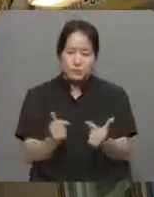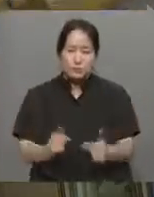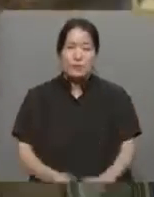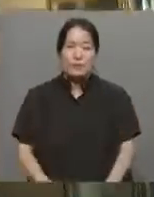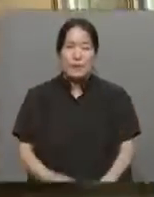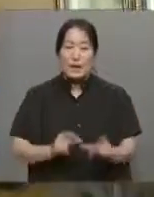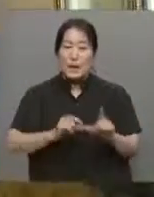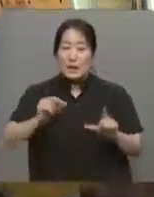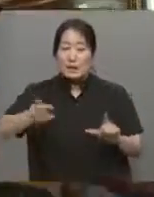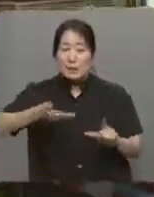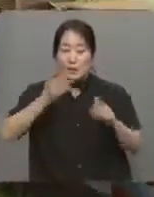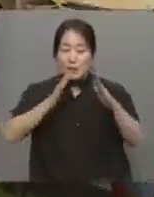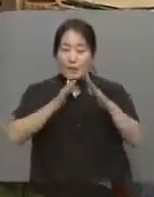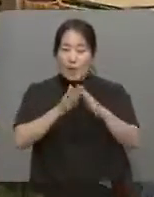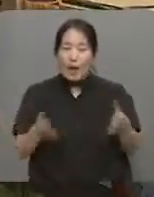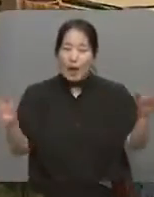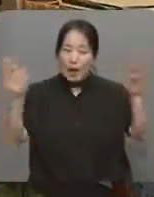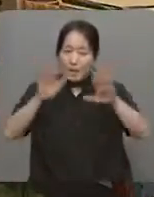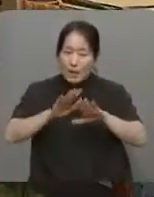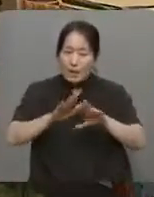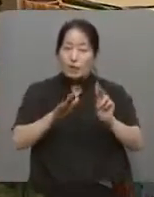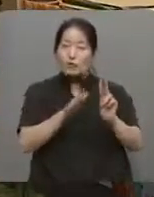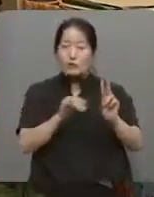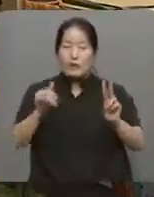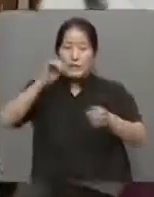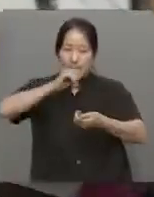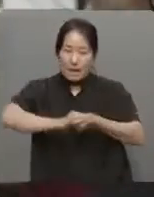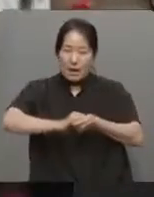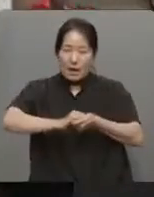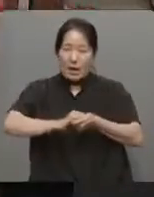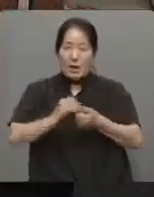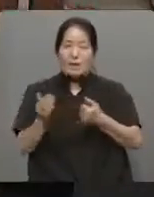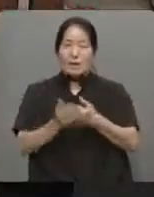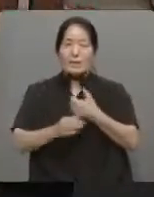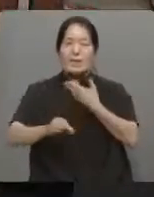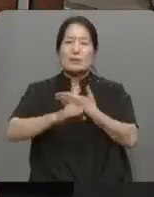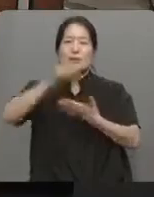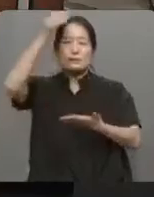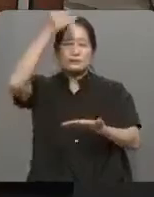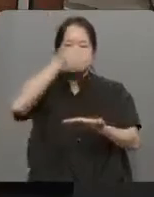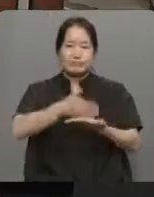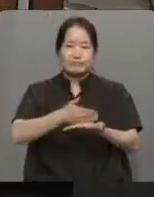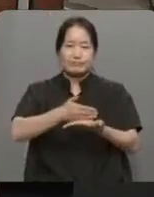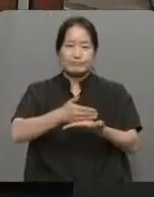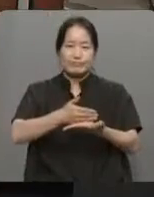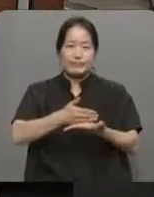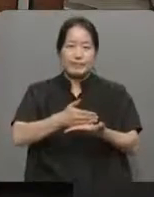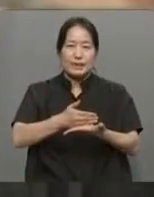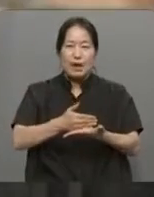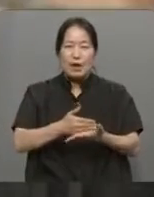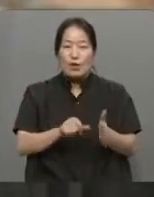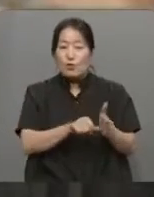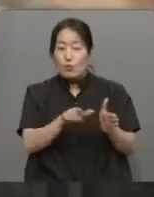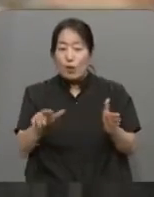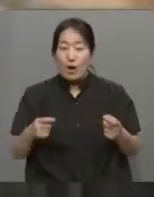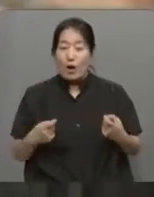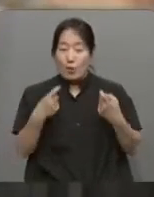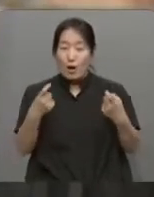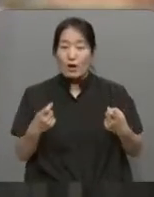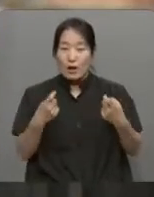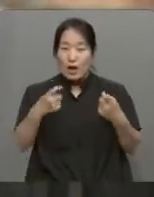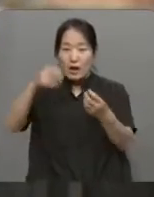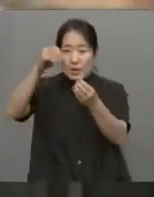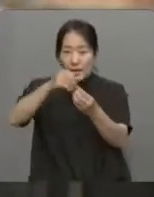일부 식당들은 야간 모임 인원이 2명으로 줄면서 아예 임시 휴업하기도 했습니다. 인기 관광지인 도심